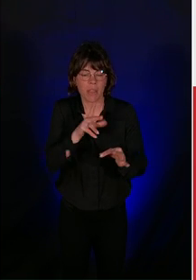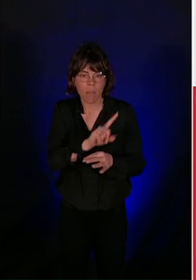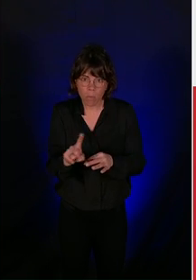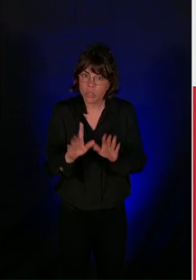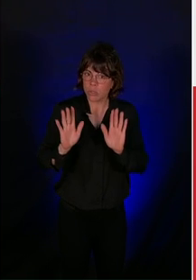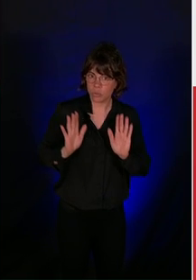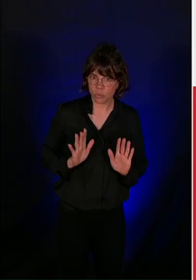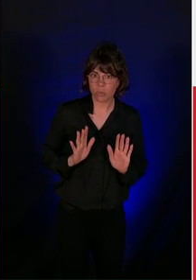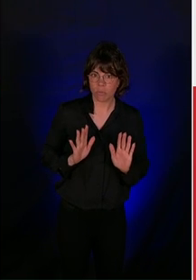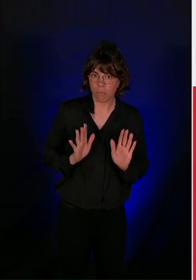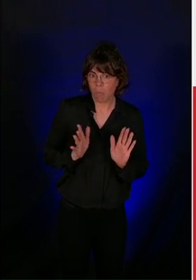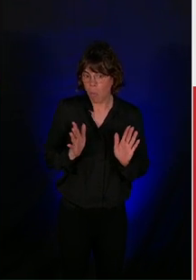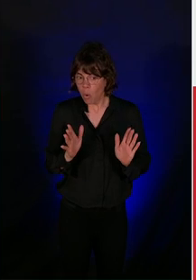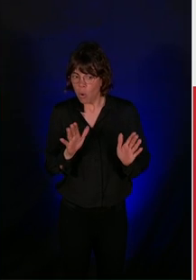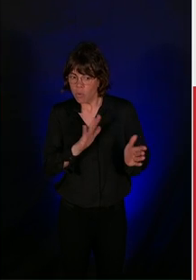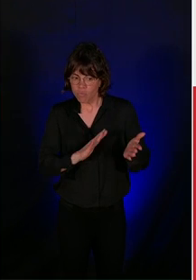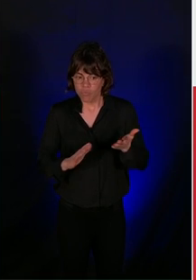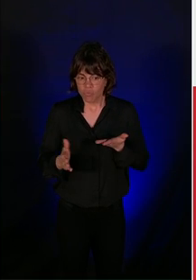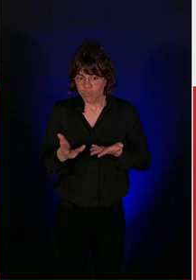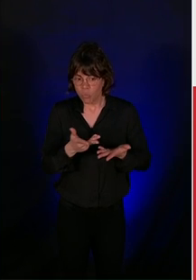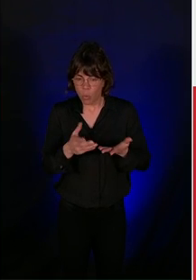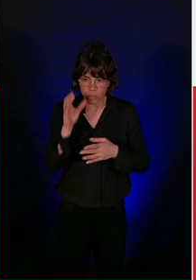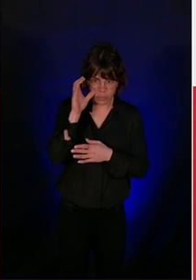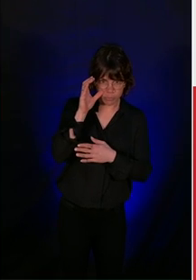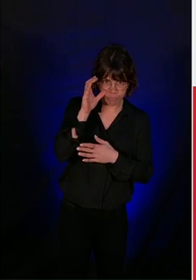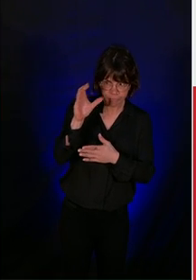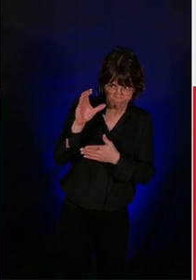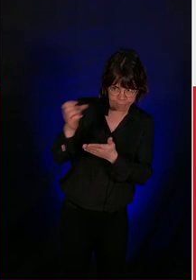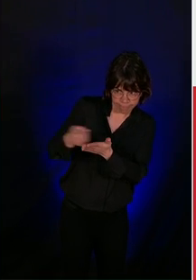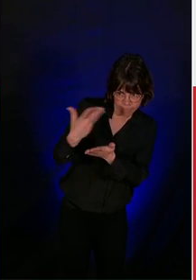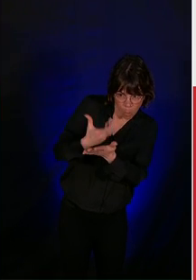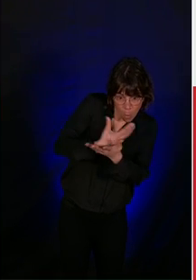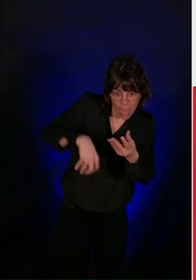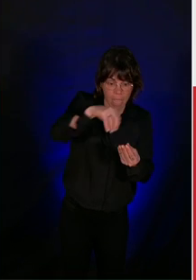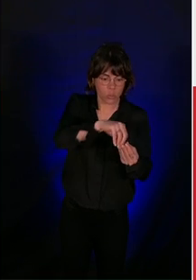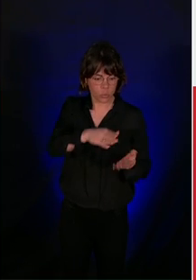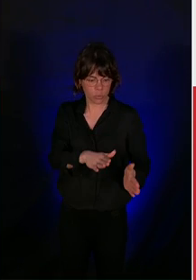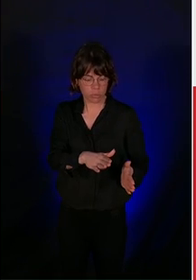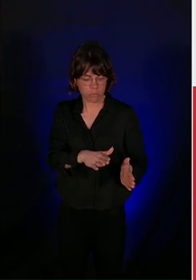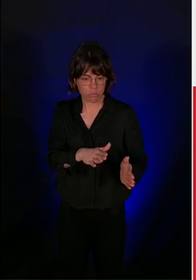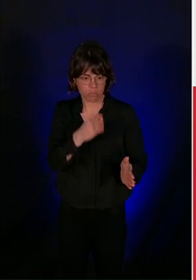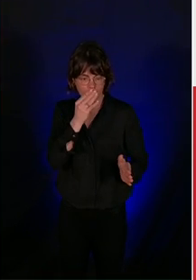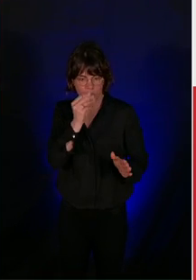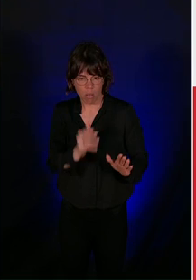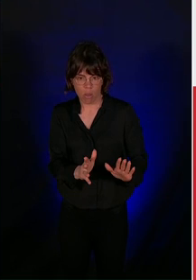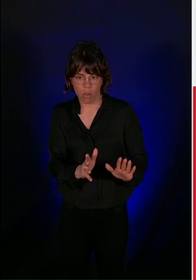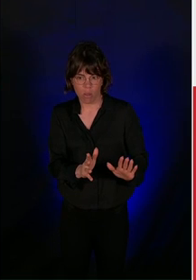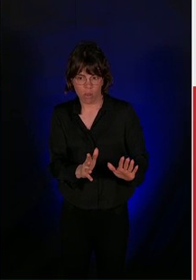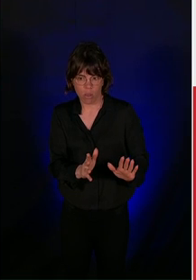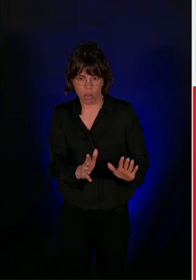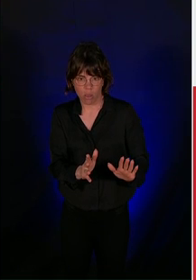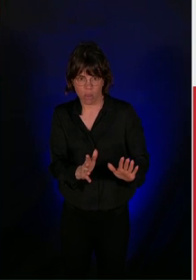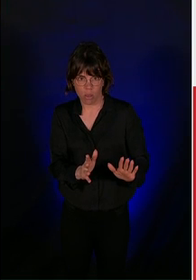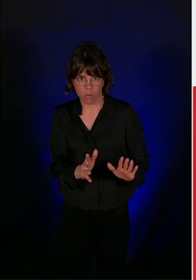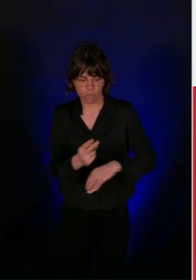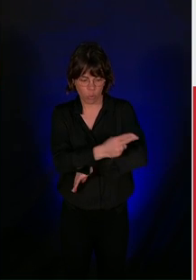c'était juste pour essayer de pouvoir prendre en compte un élément à rajouter maintenant visiblement le le bureau